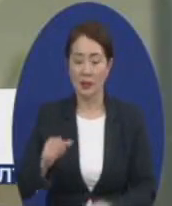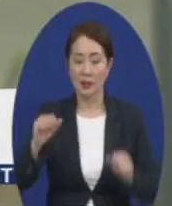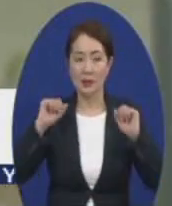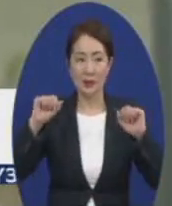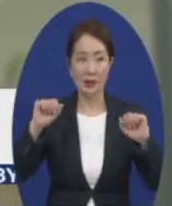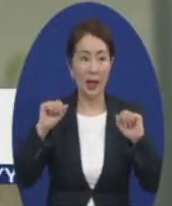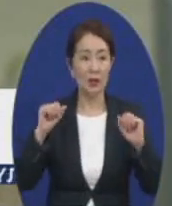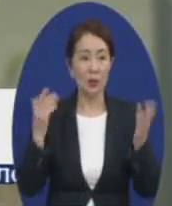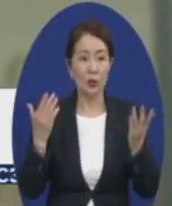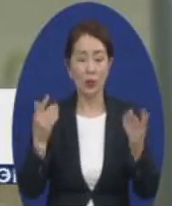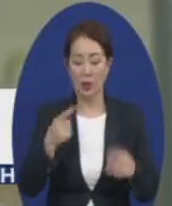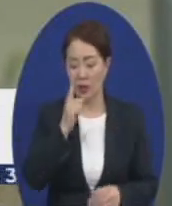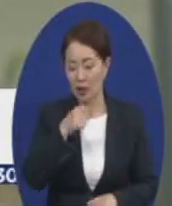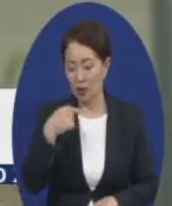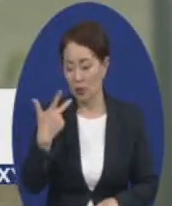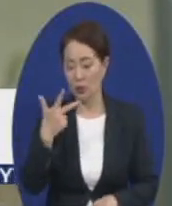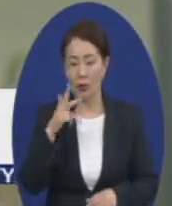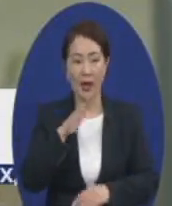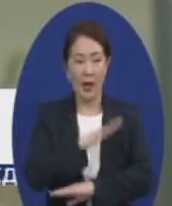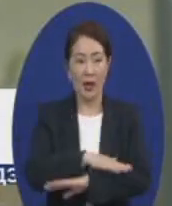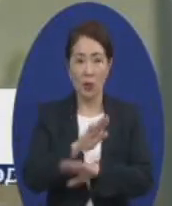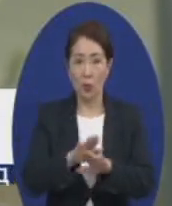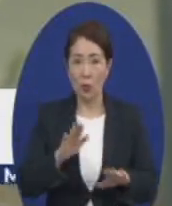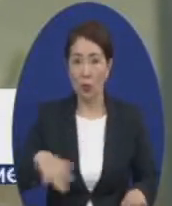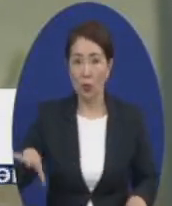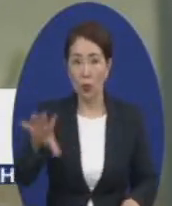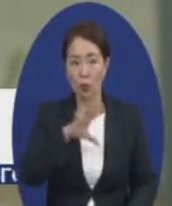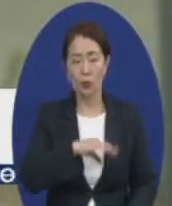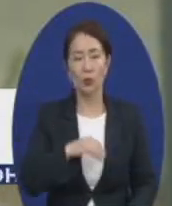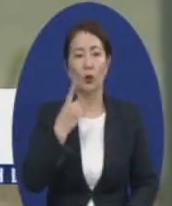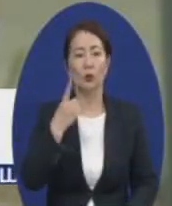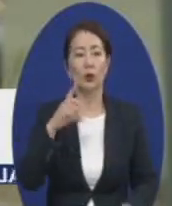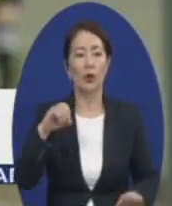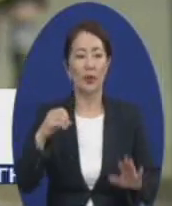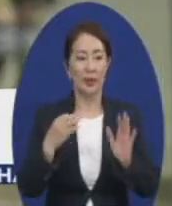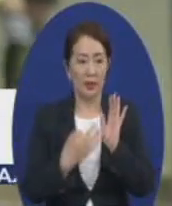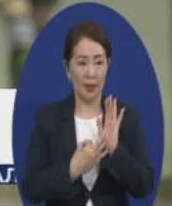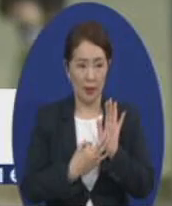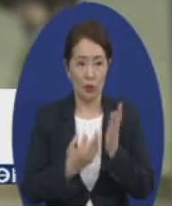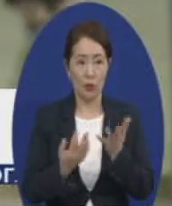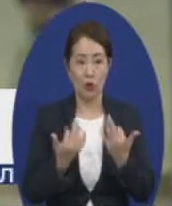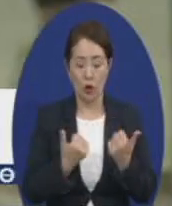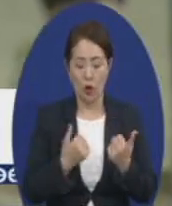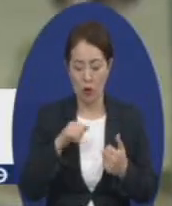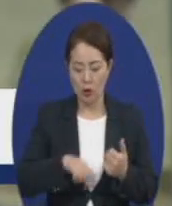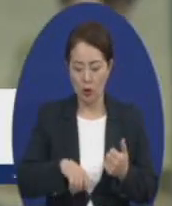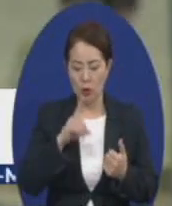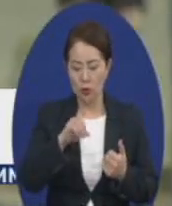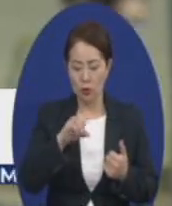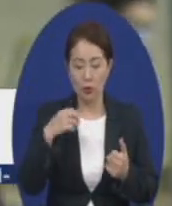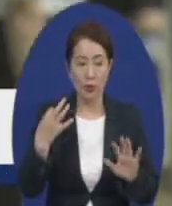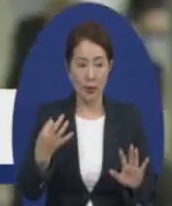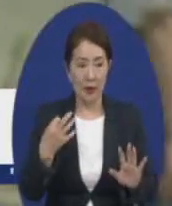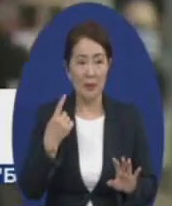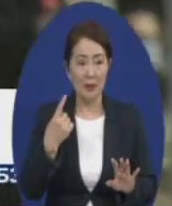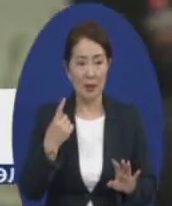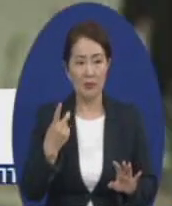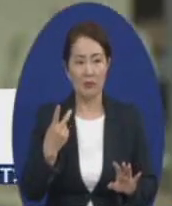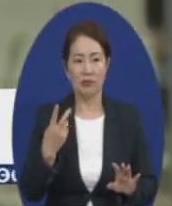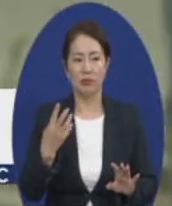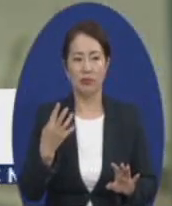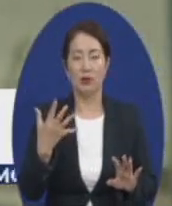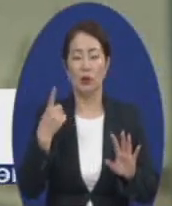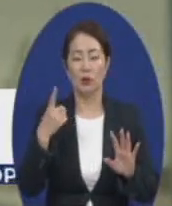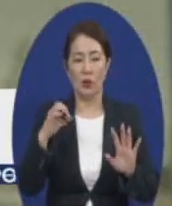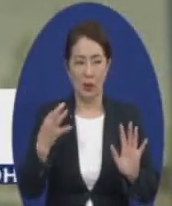Энэ дасгал одоо жишээ 1-с 3 дугаар ангийн хүүхдүүд 108 тоо дасгал хийж байгаа. Энэ дасгал дотор 108 1-с хоолоо 108